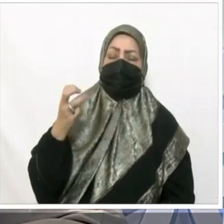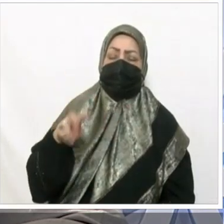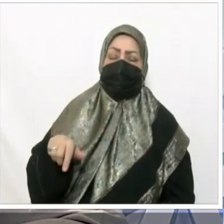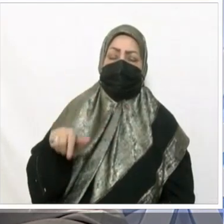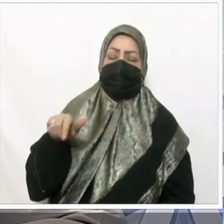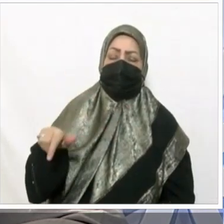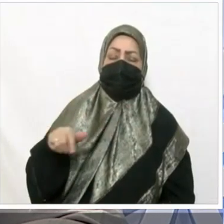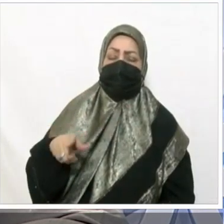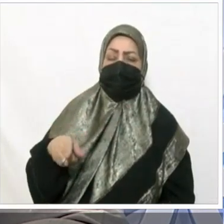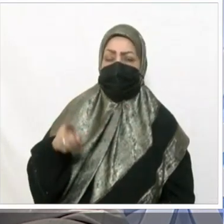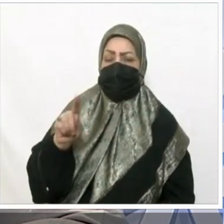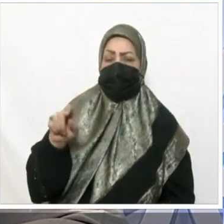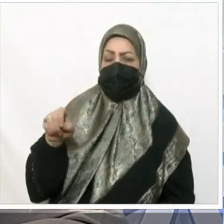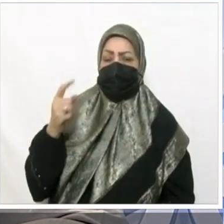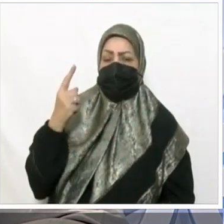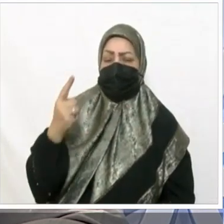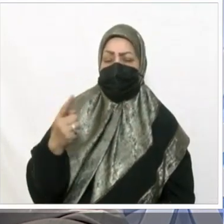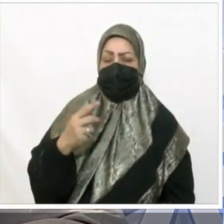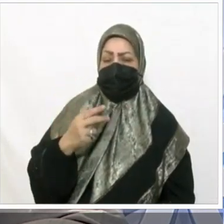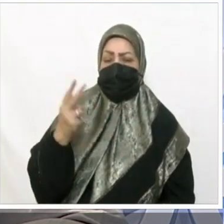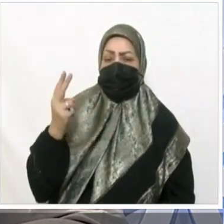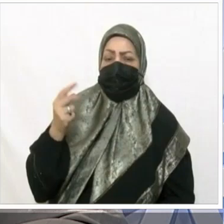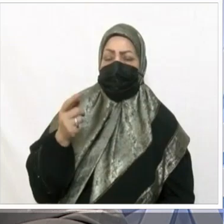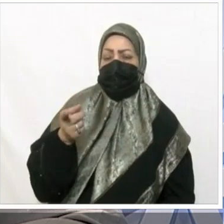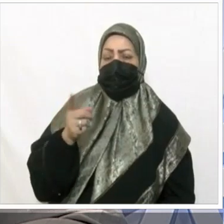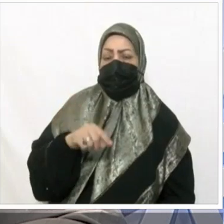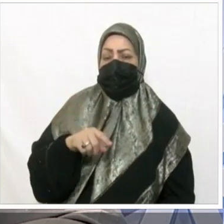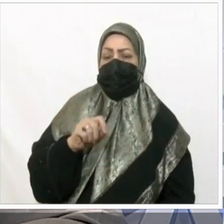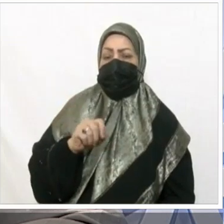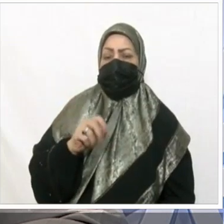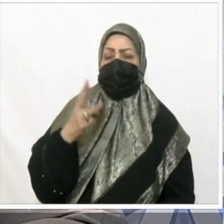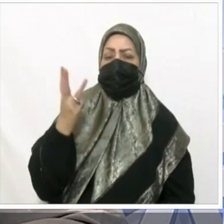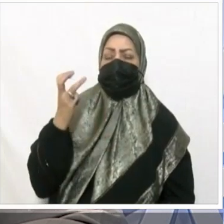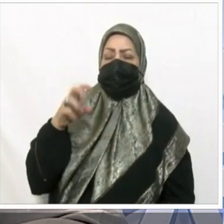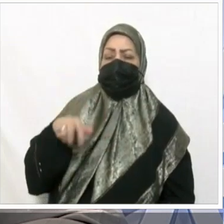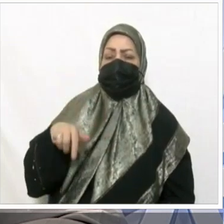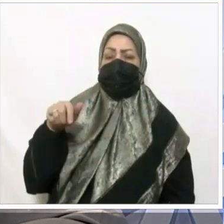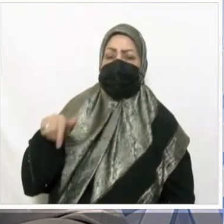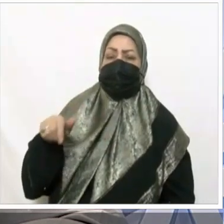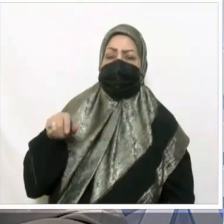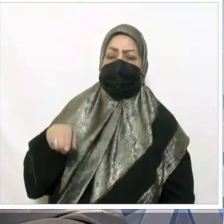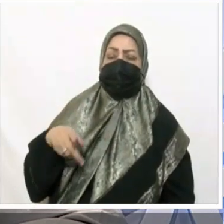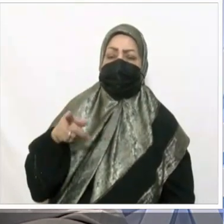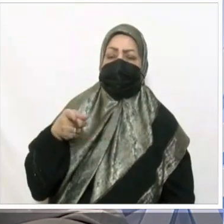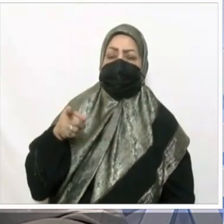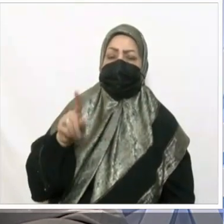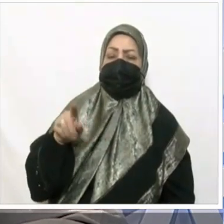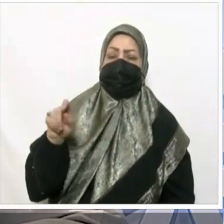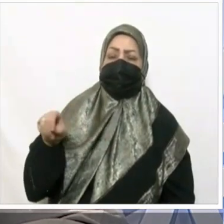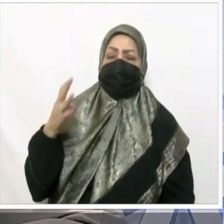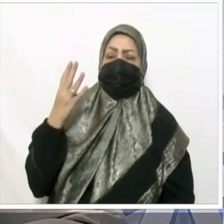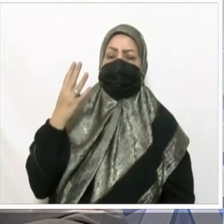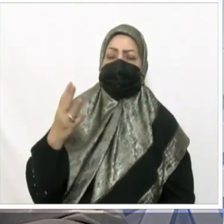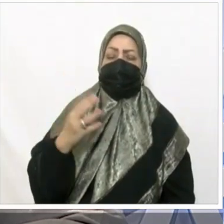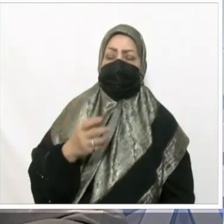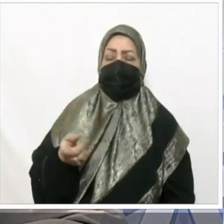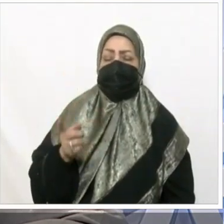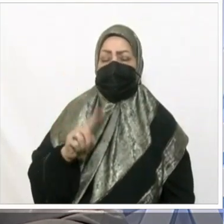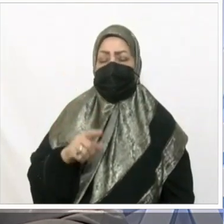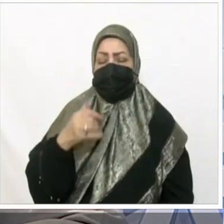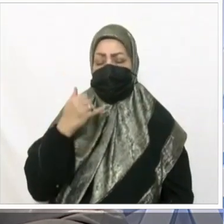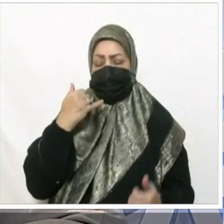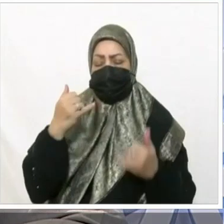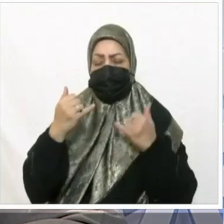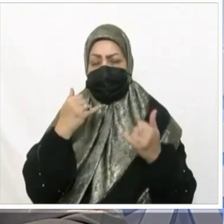تطبيق تليجرام، وكذلك عبر أثير راديو دار الإفتاء الليبية على التردد 90.9، وعلى قناة